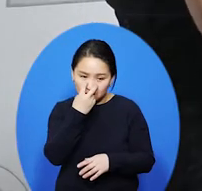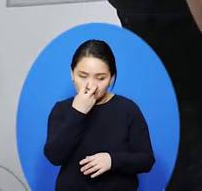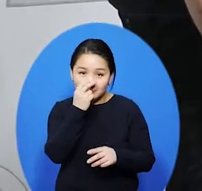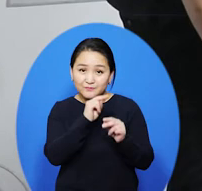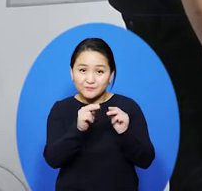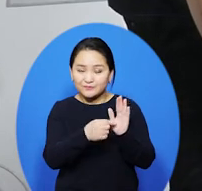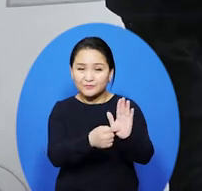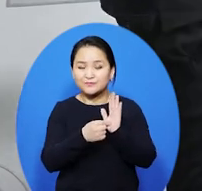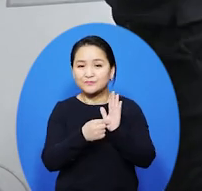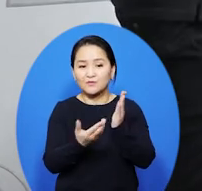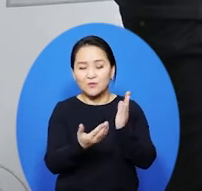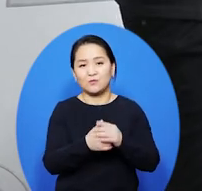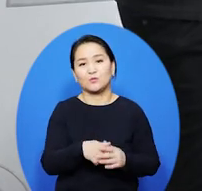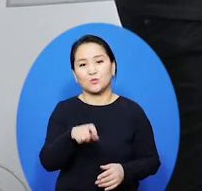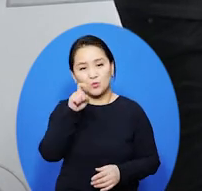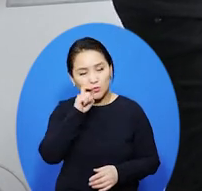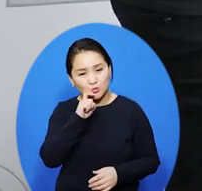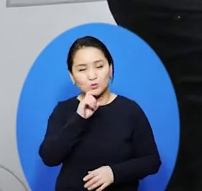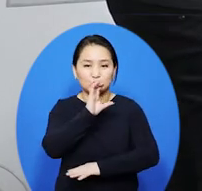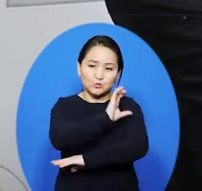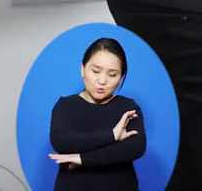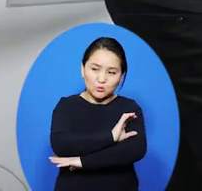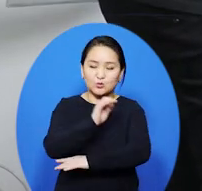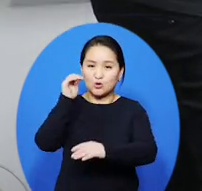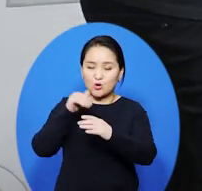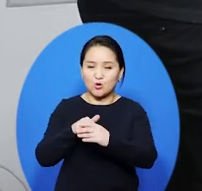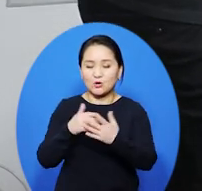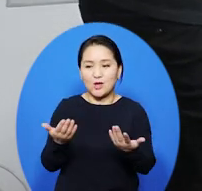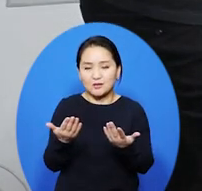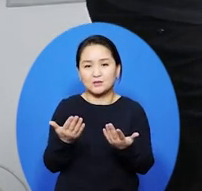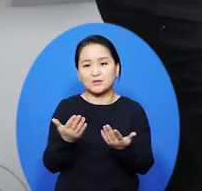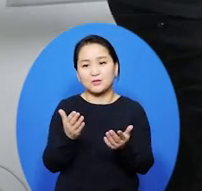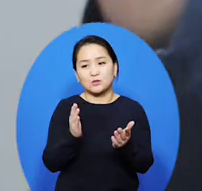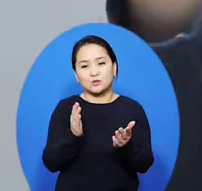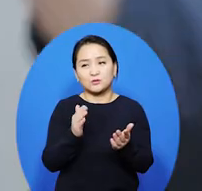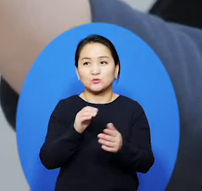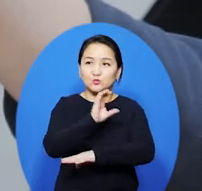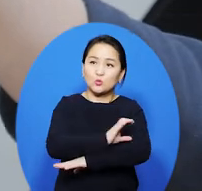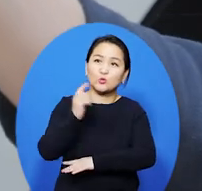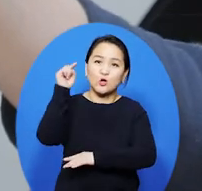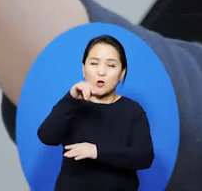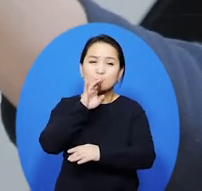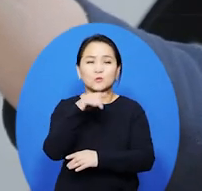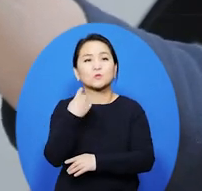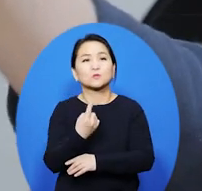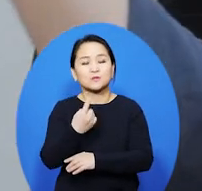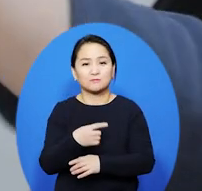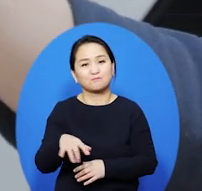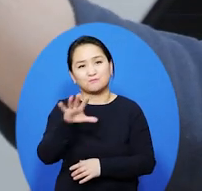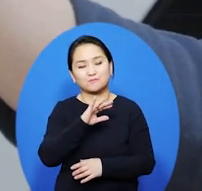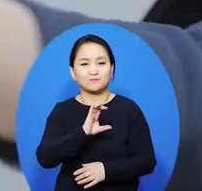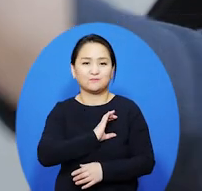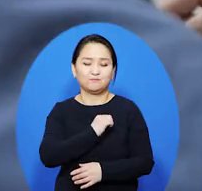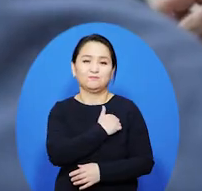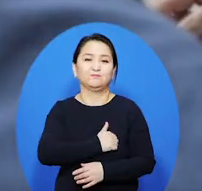дүн авсан. Тэгээ тэгэхэд бол бүгдээрээ бол ерөөсөө хүссэн сургалтаа л ороод одоо аль нэг сургалт авах гэдэг ингээд хуваараа сонсоо хүлээгээд иж байна